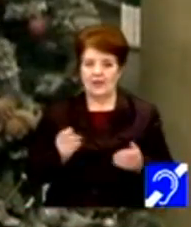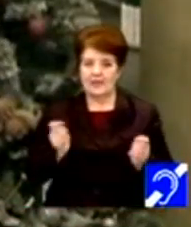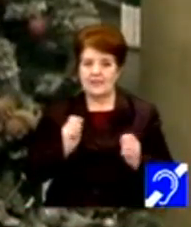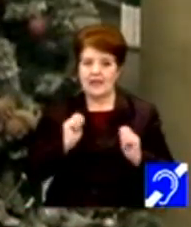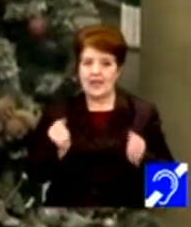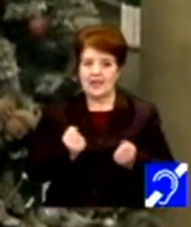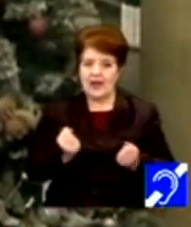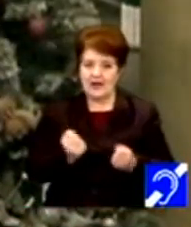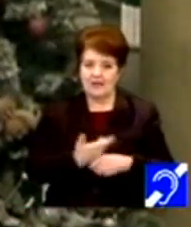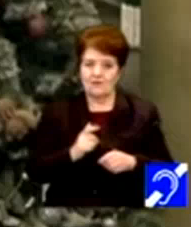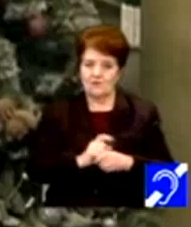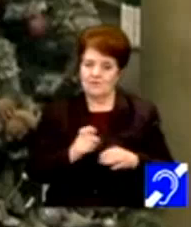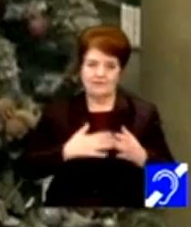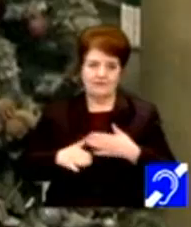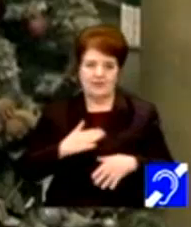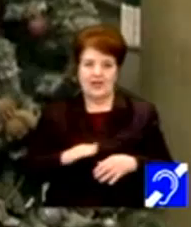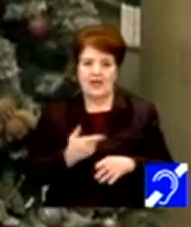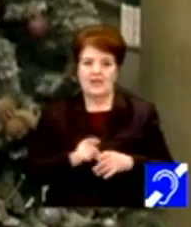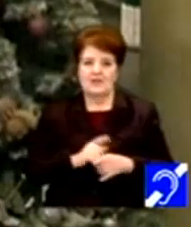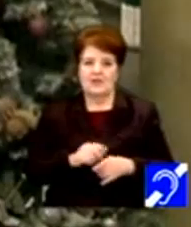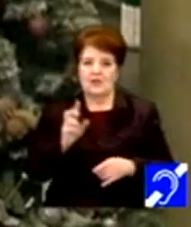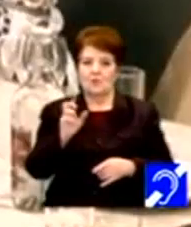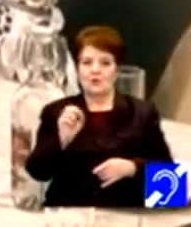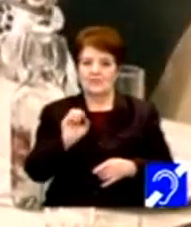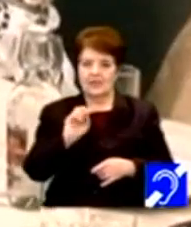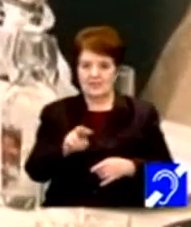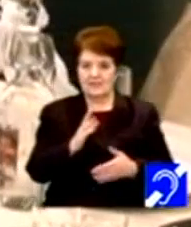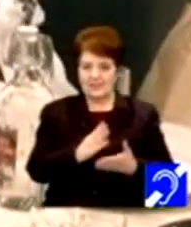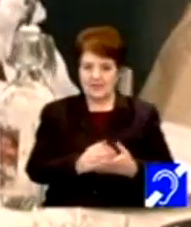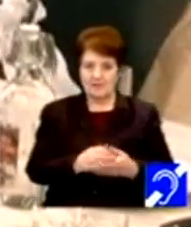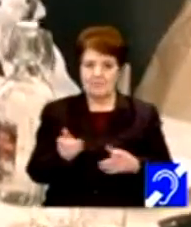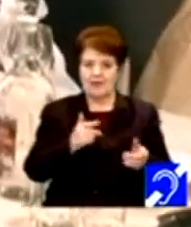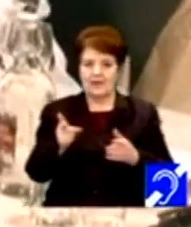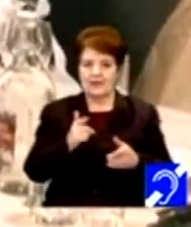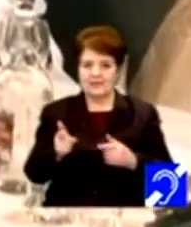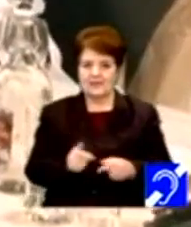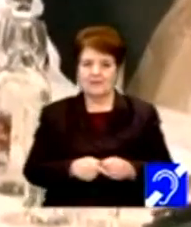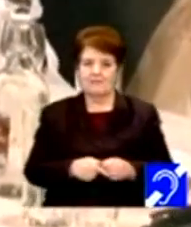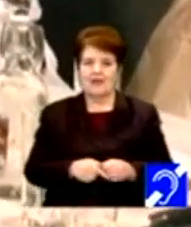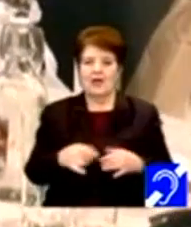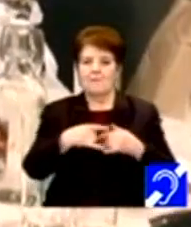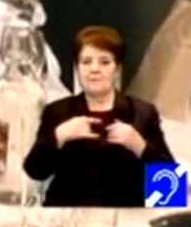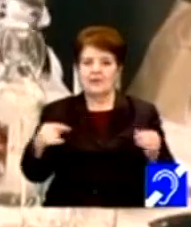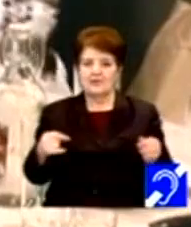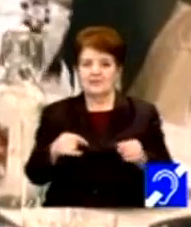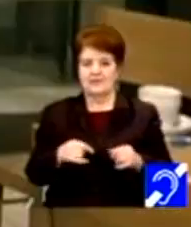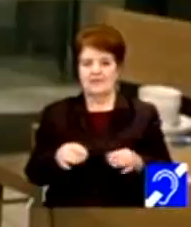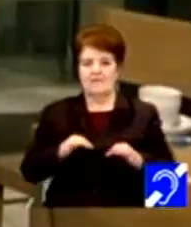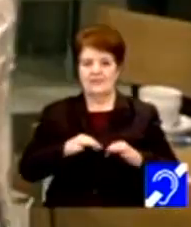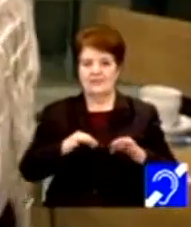toți românii, mai ales noi care suntem la Bruxelles. Pregătim mese festive.